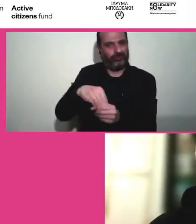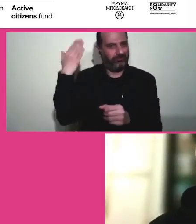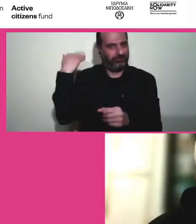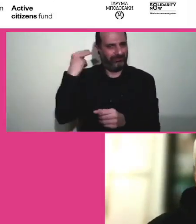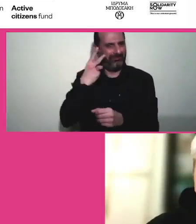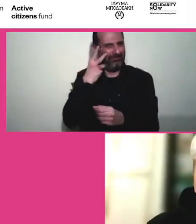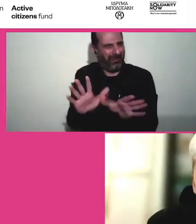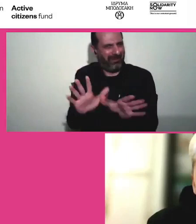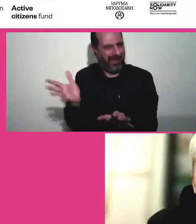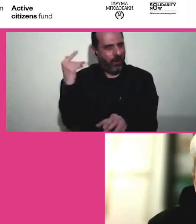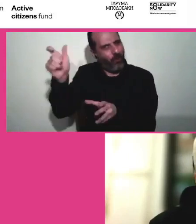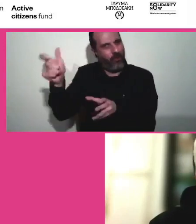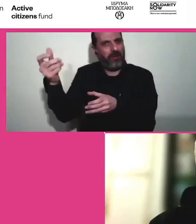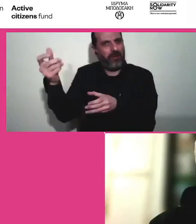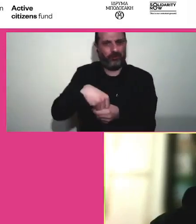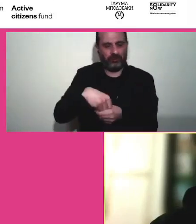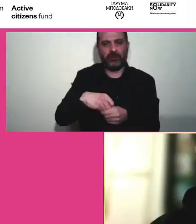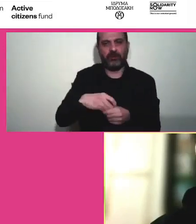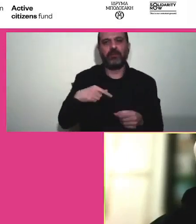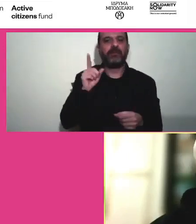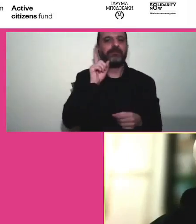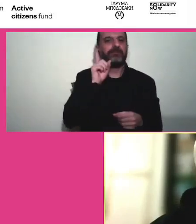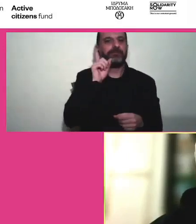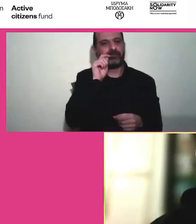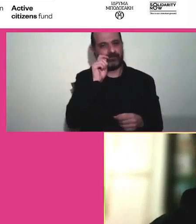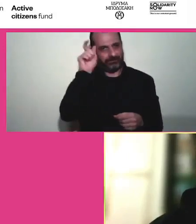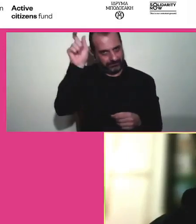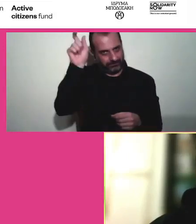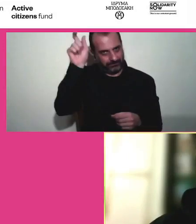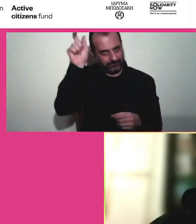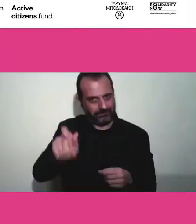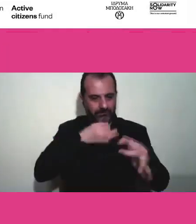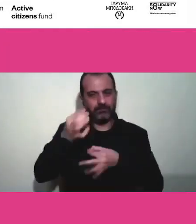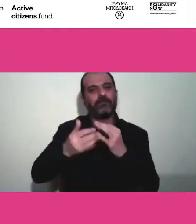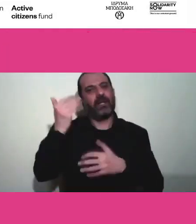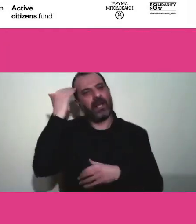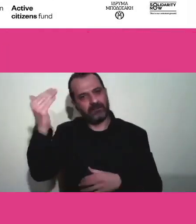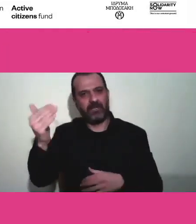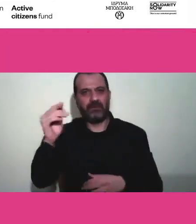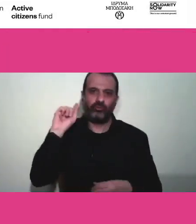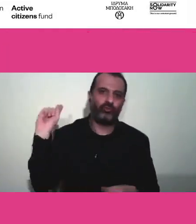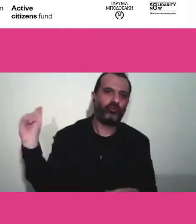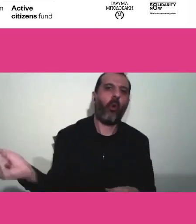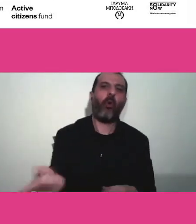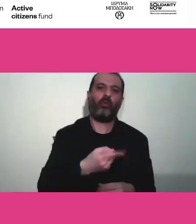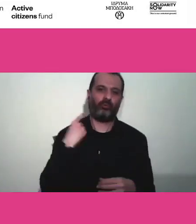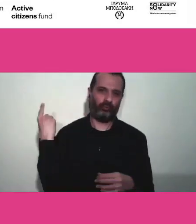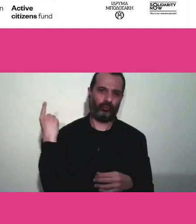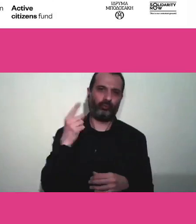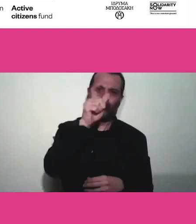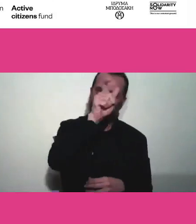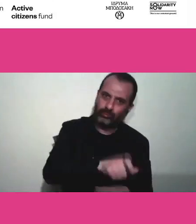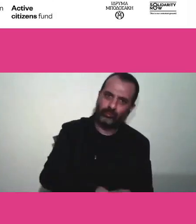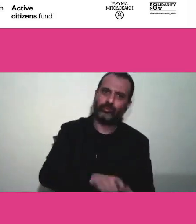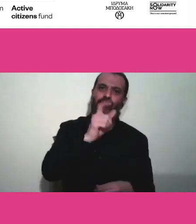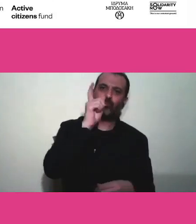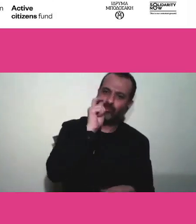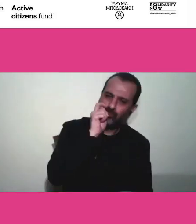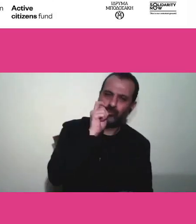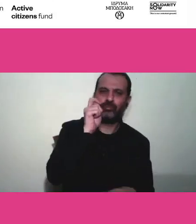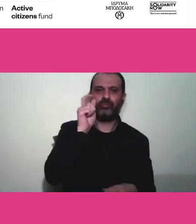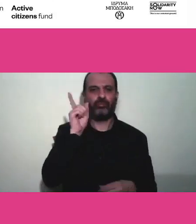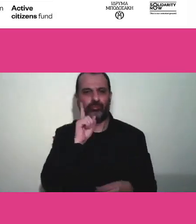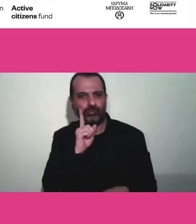ο λόγος εσένα. Καλησπέρα σας. Καλησπέρα σε όλες, όλους και όλα. Ναι, ήμουν και εγώ ένας από τους